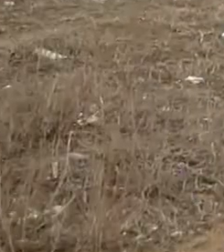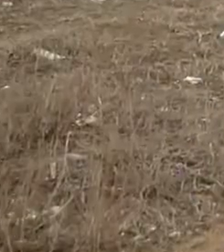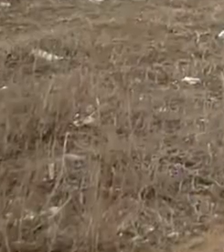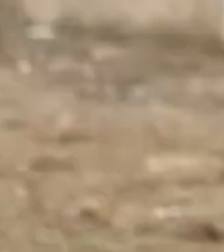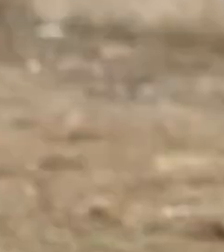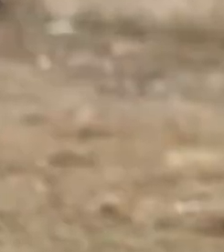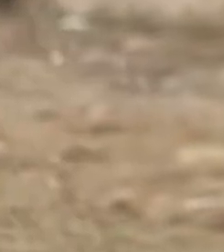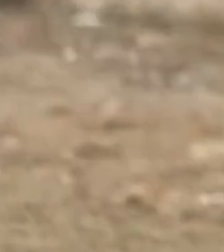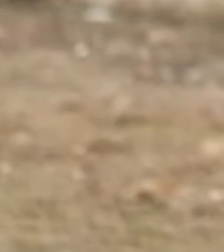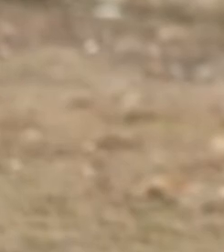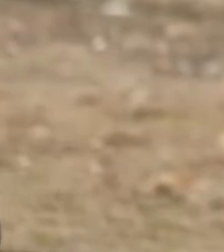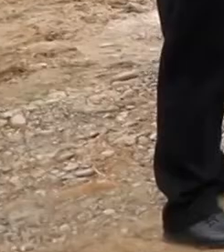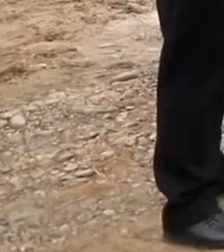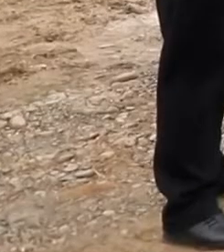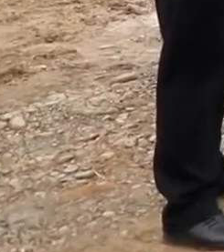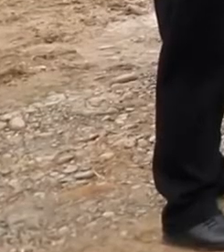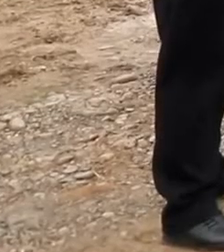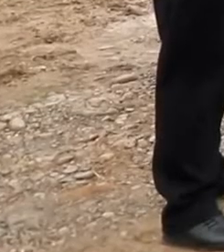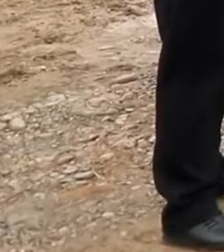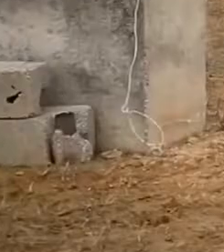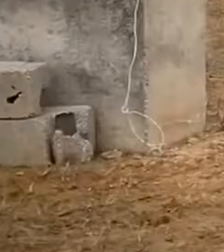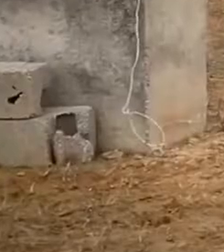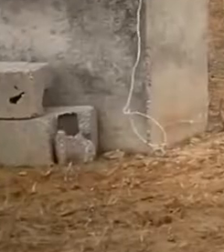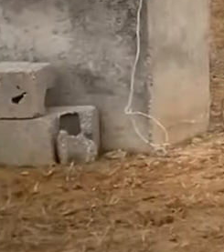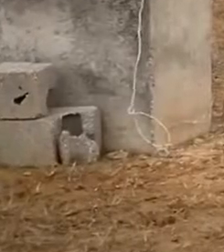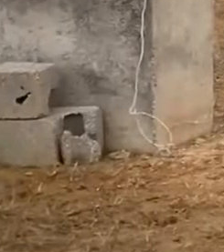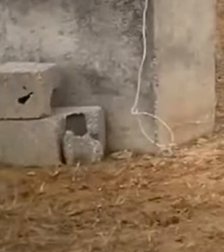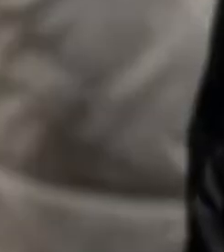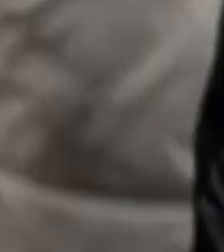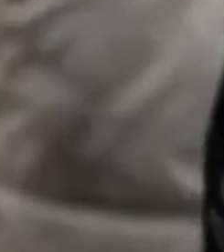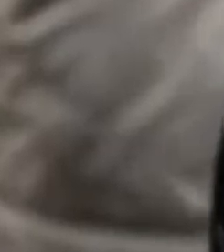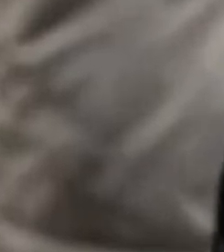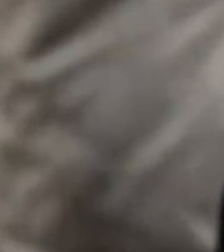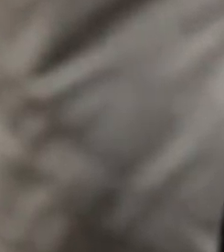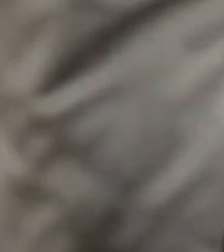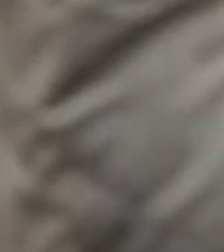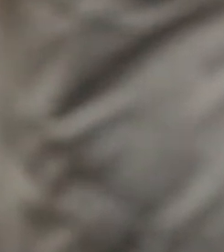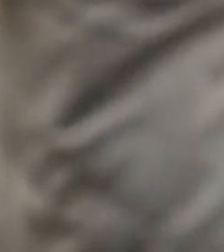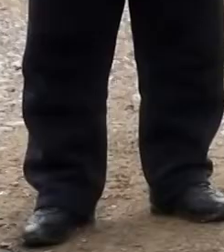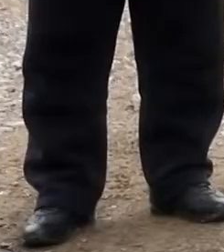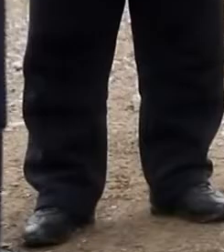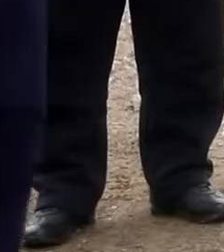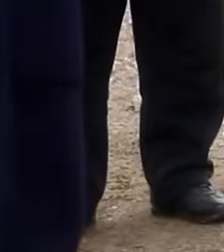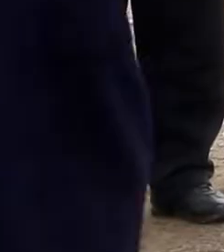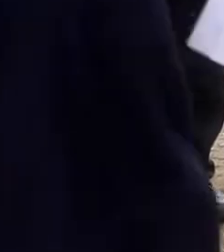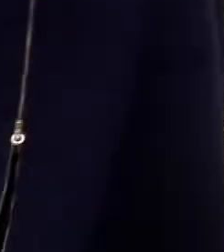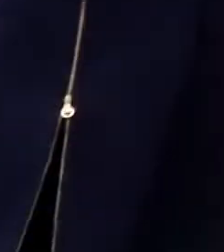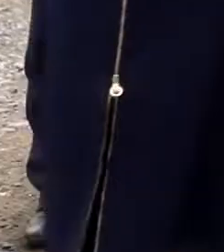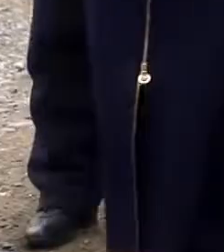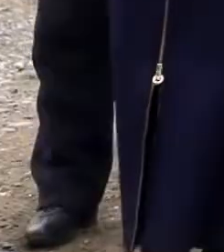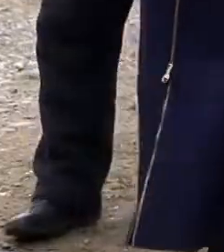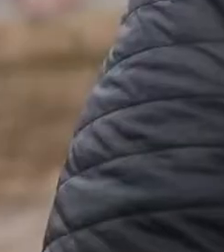Спор за землю. Жители Туркестана жалуются на изъятие местными властями земельных участков. В чем проблема? Разбирались